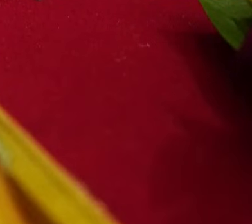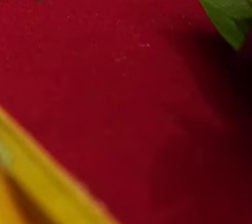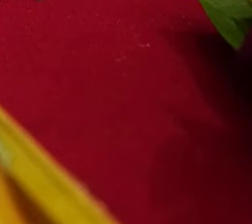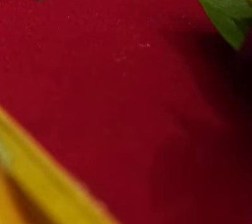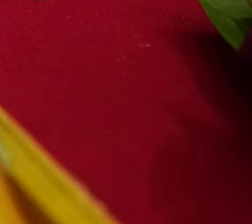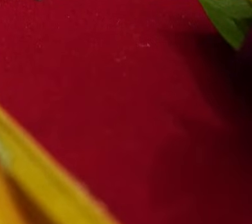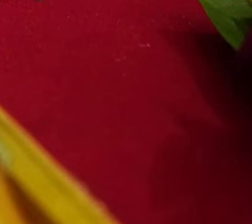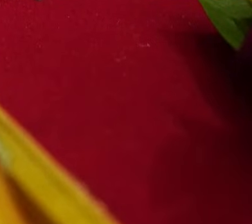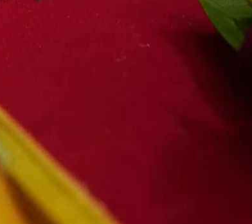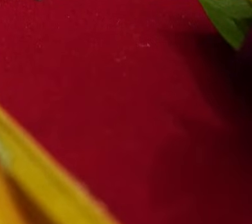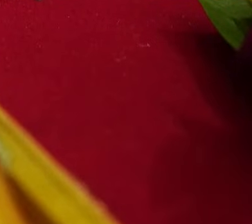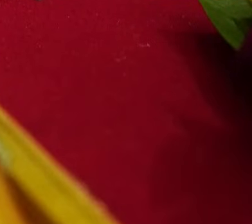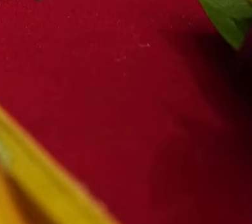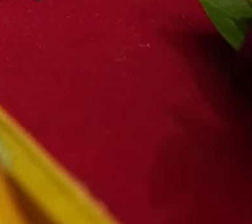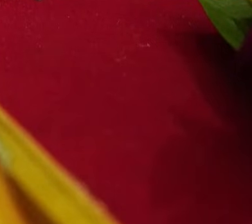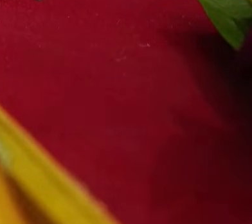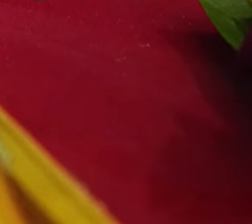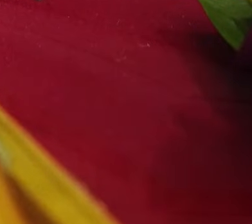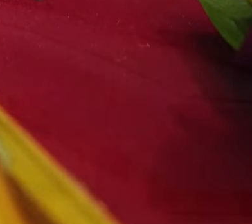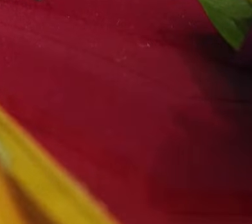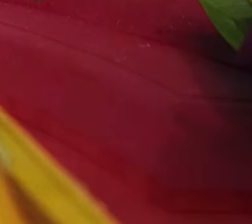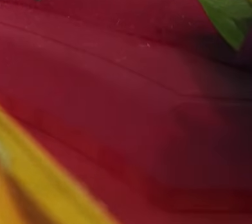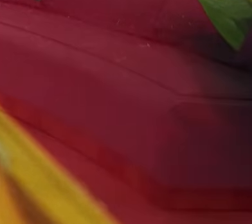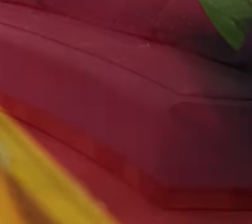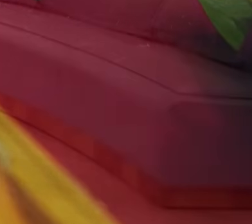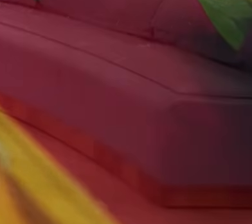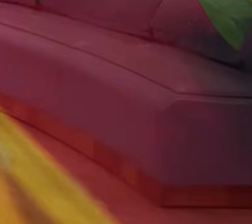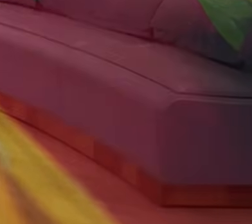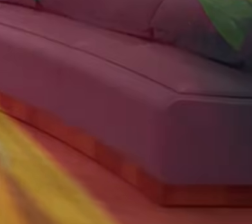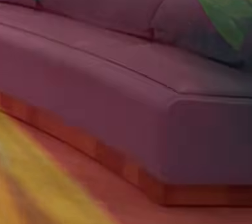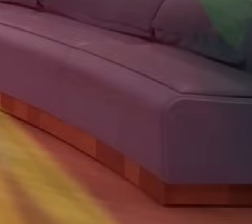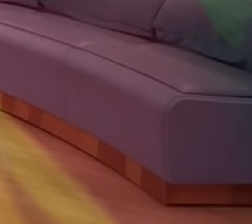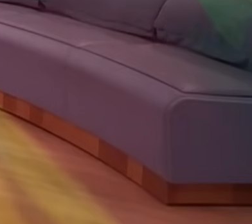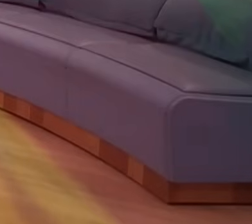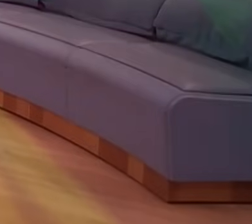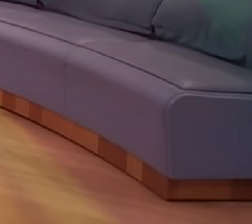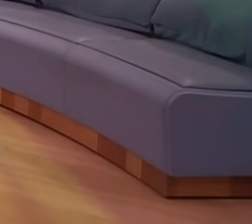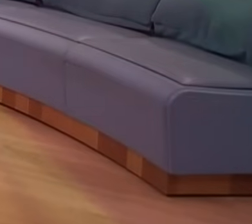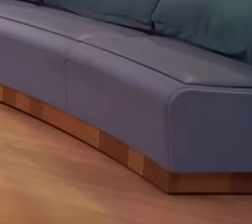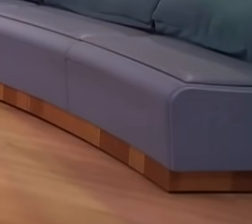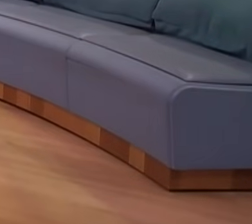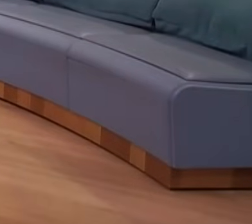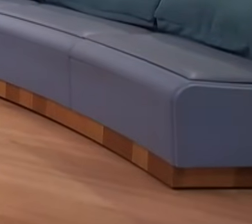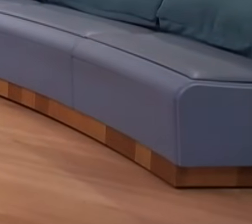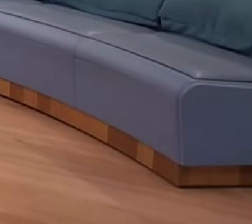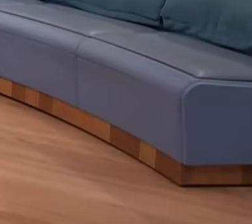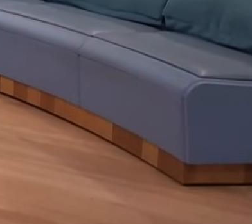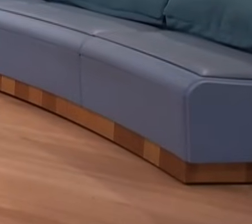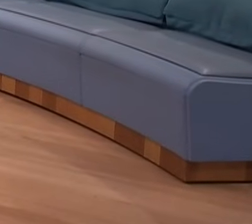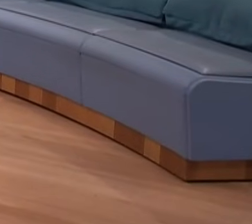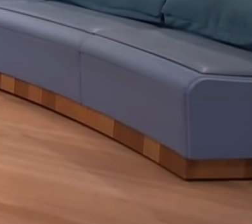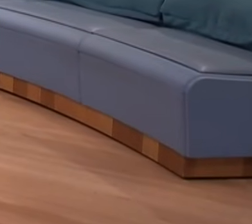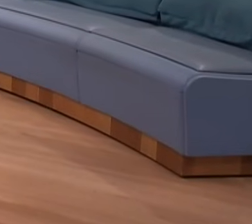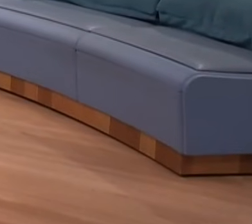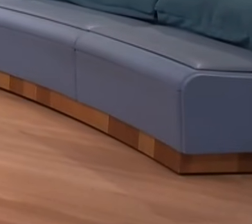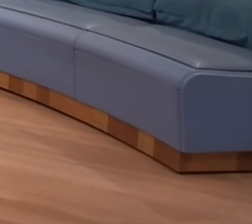другу любовь обнови в людях Твоих, яко да едиными усты и единым сердцем. Исповемся Тебе единому Боге в